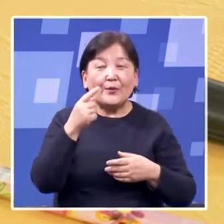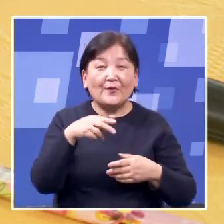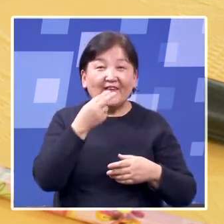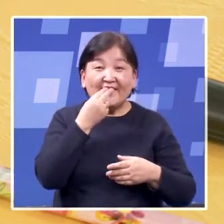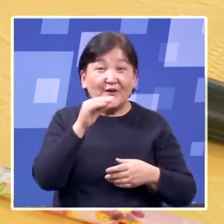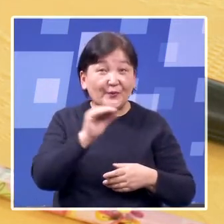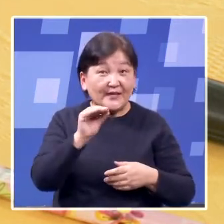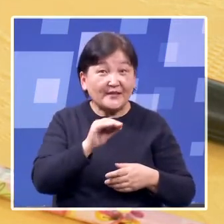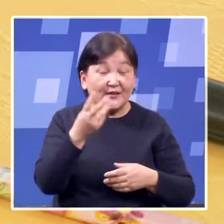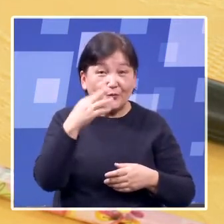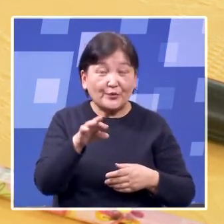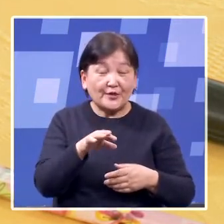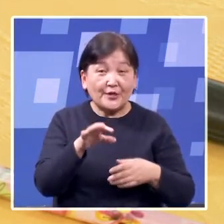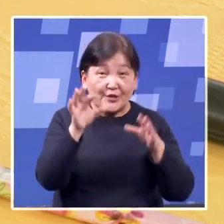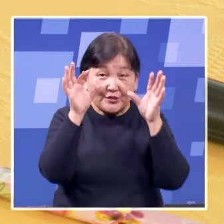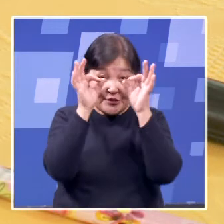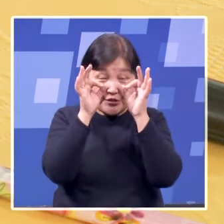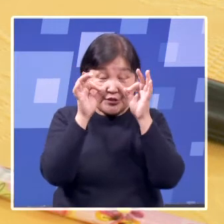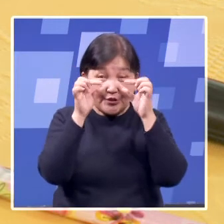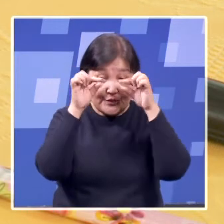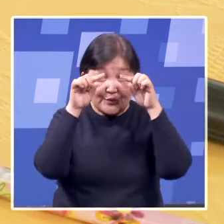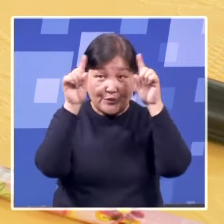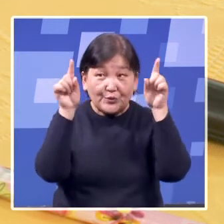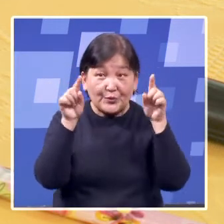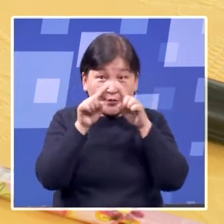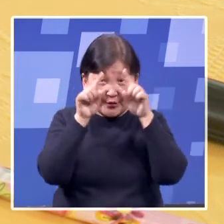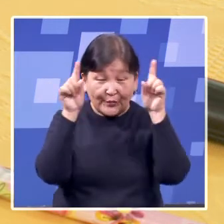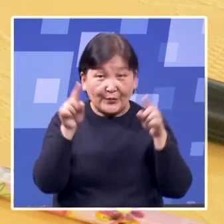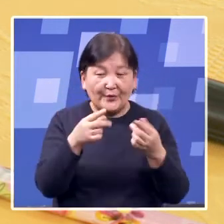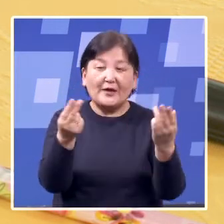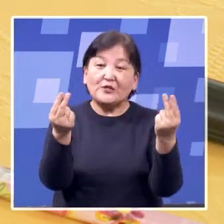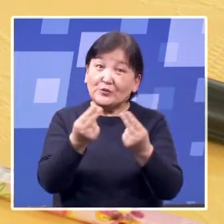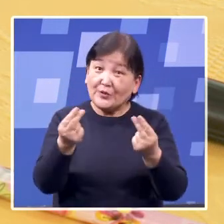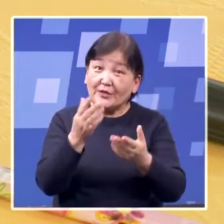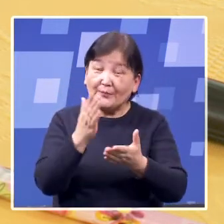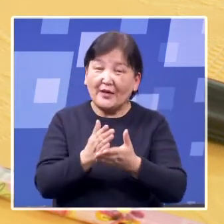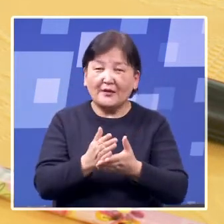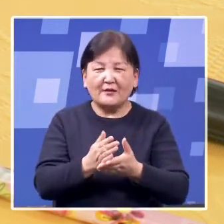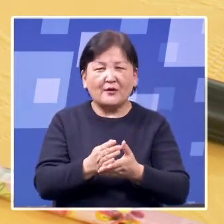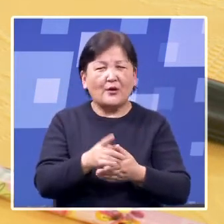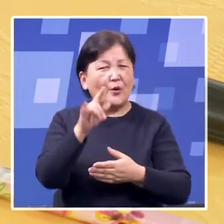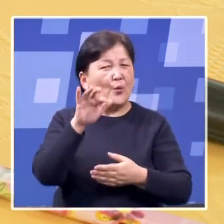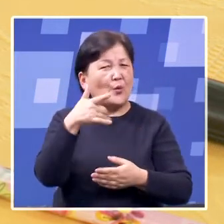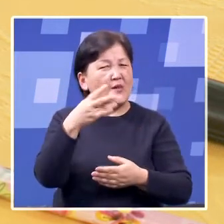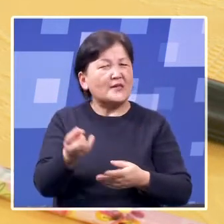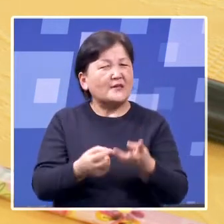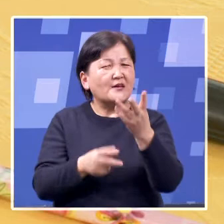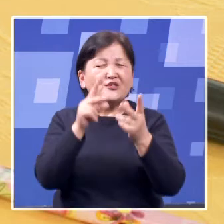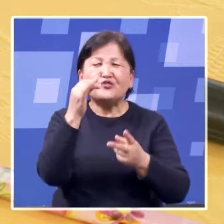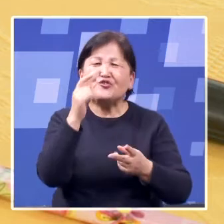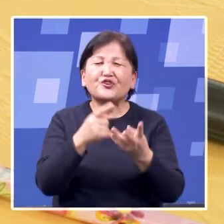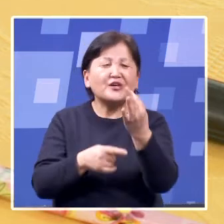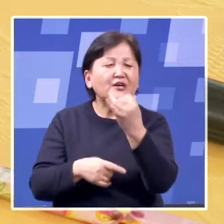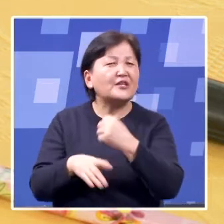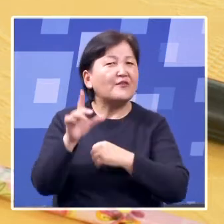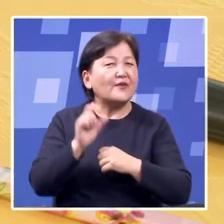жижигхэн зөөвн дөгөө төрсөөр зурна. Холгоны хитэн чихтэй юм болоо. Та нар холгоны хитэн